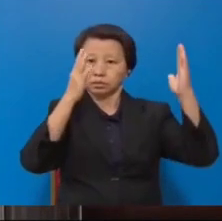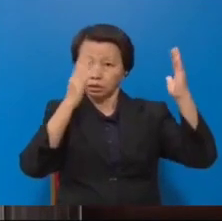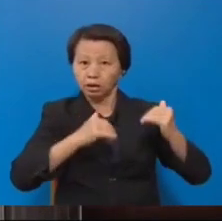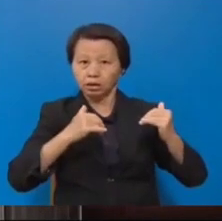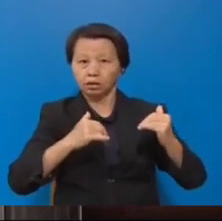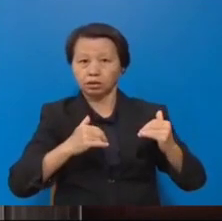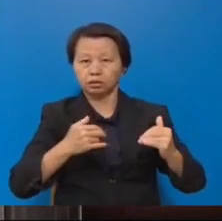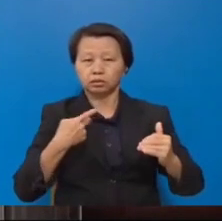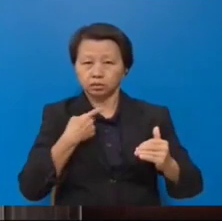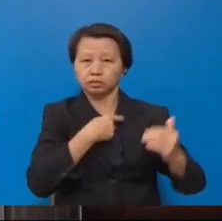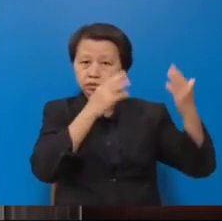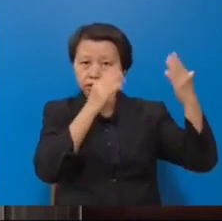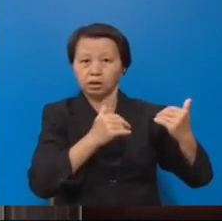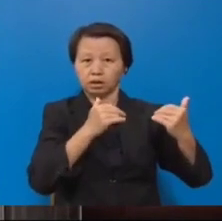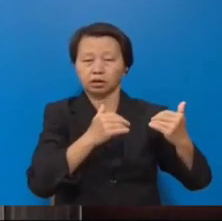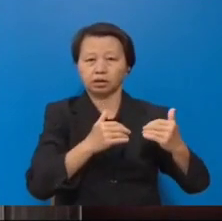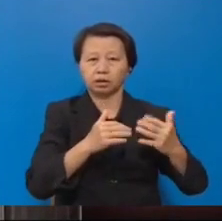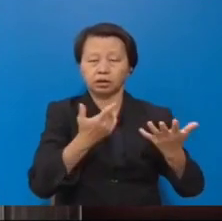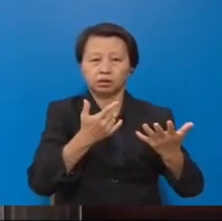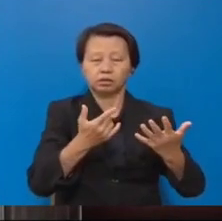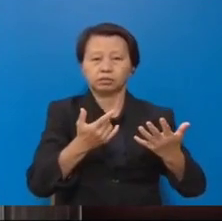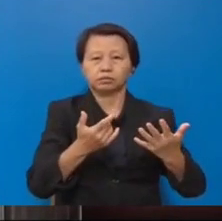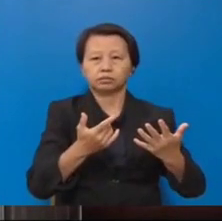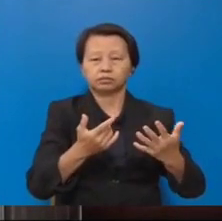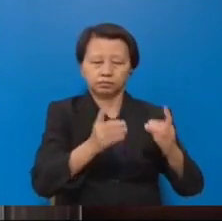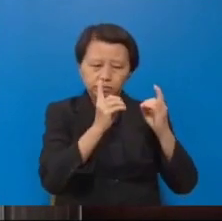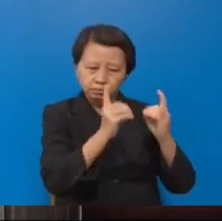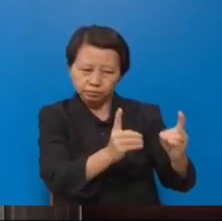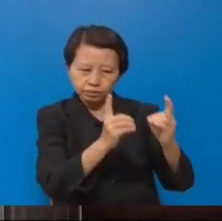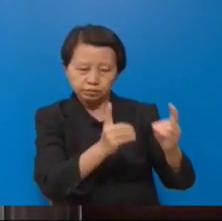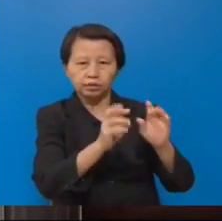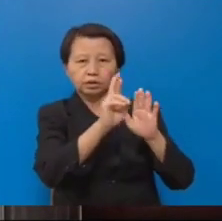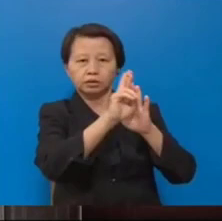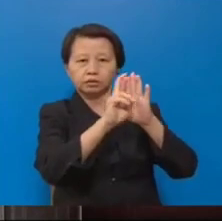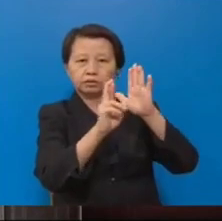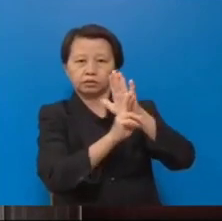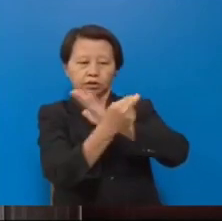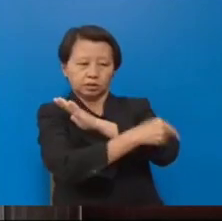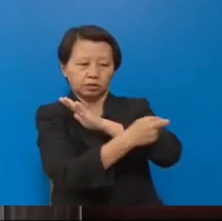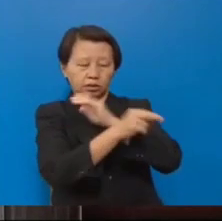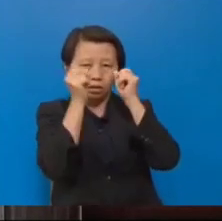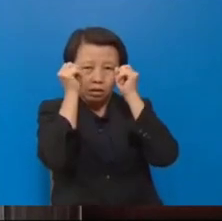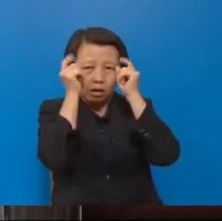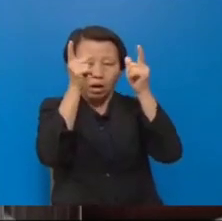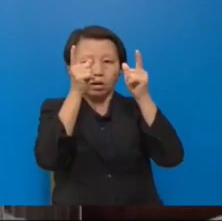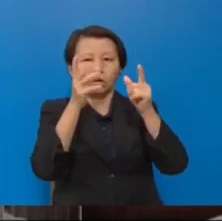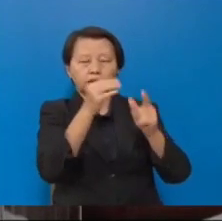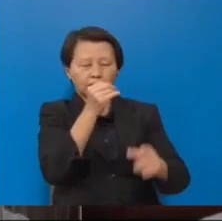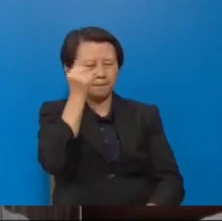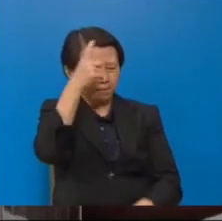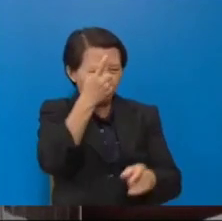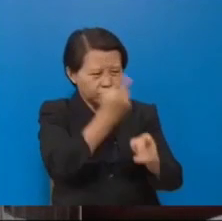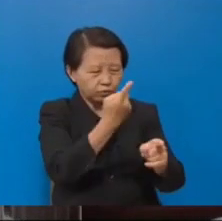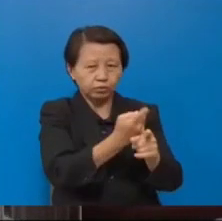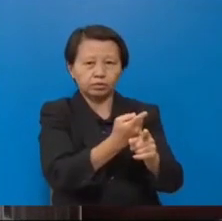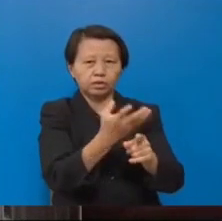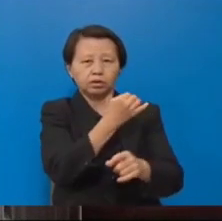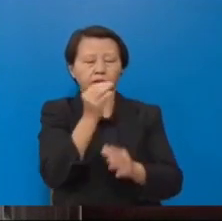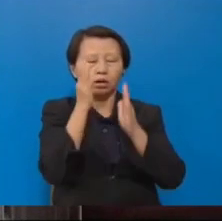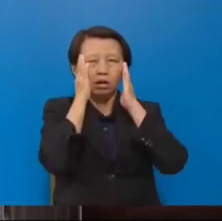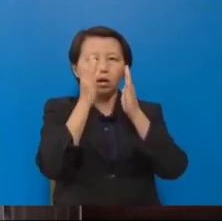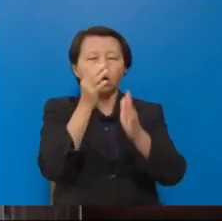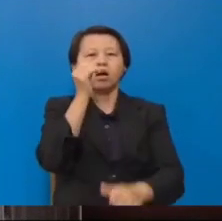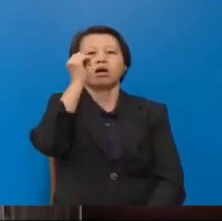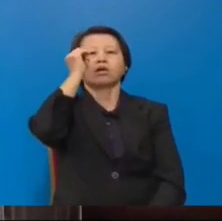mengharapkan bahwa bkal pergerakan ataupun pendidikan rukonya carronii kesedaran setempat pemahaman dan